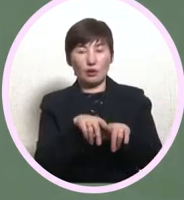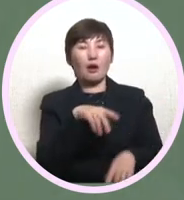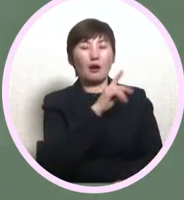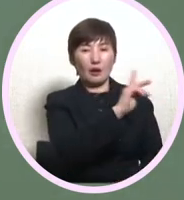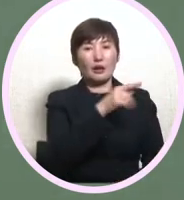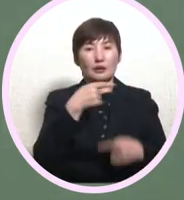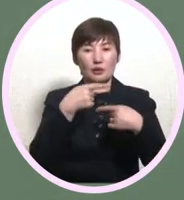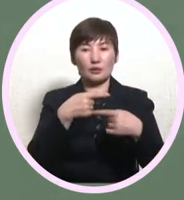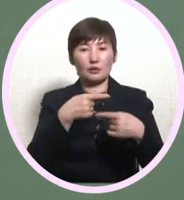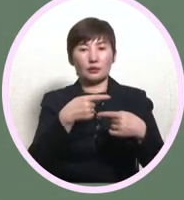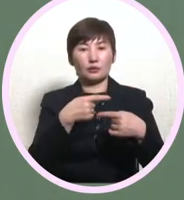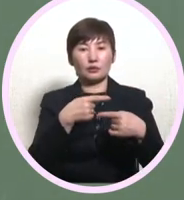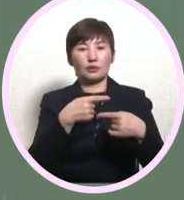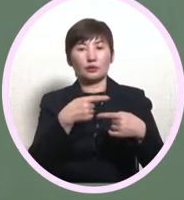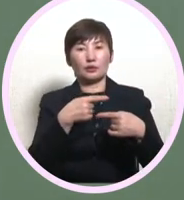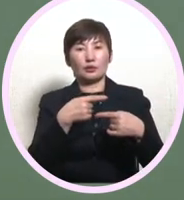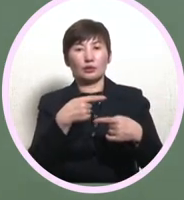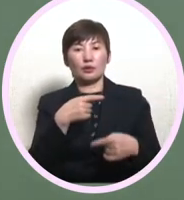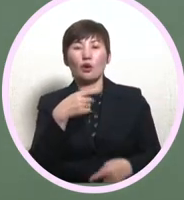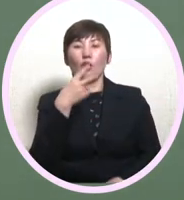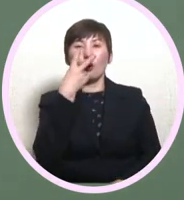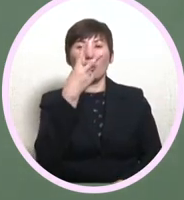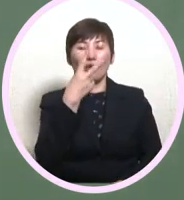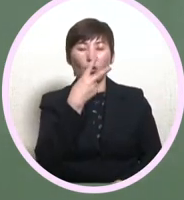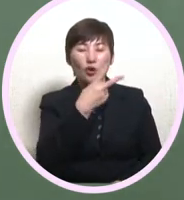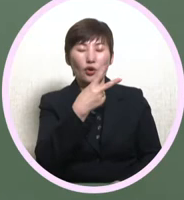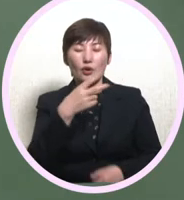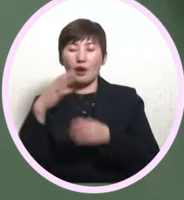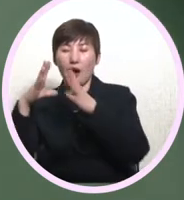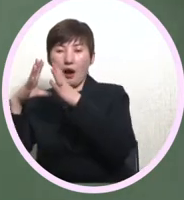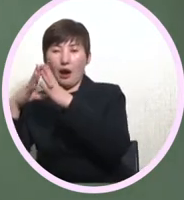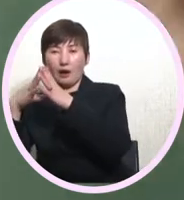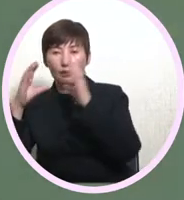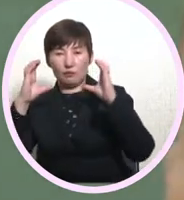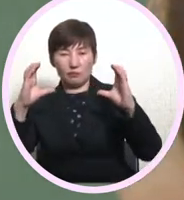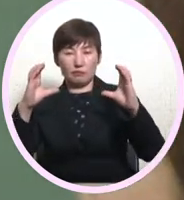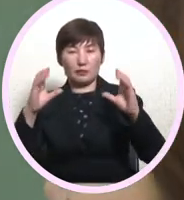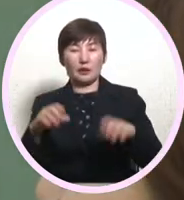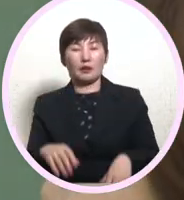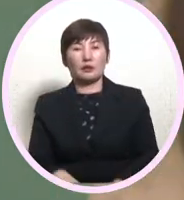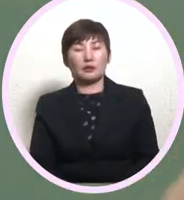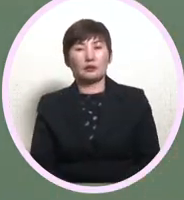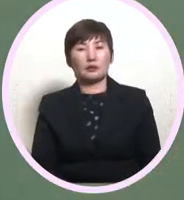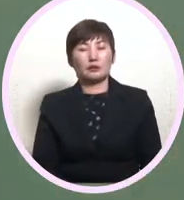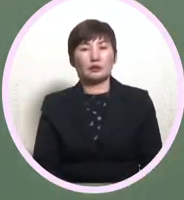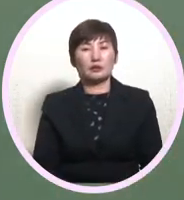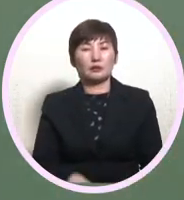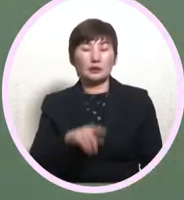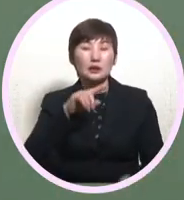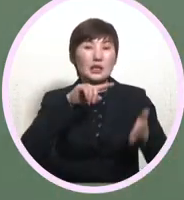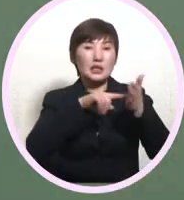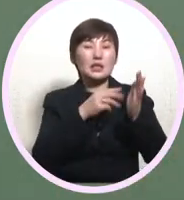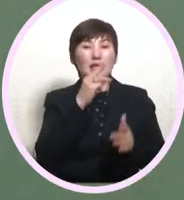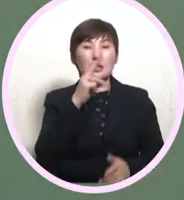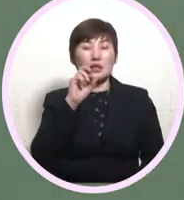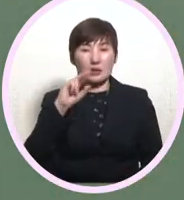2 10 4 10 гэсэн координаттай 2 цэг авъя. За налалт гэдэг маань y-ийн өөрчлөлтийг x-ийн өөрчлөлт